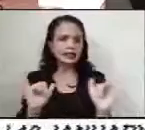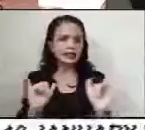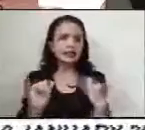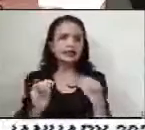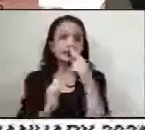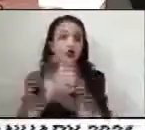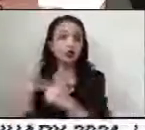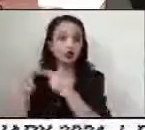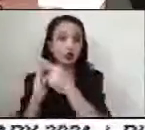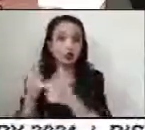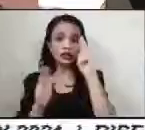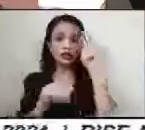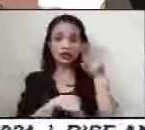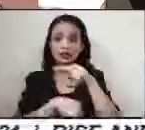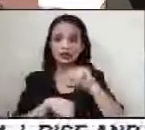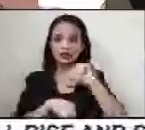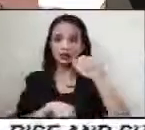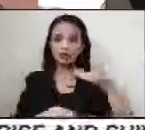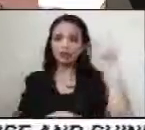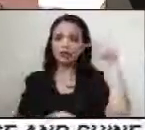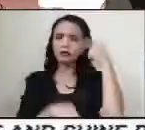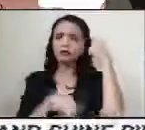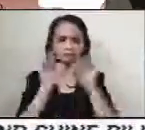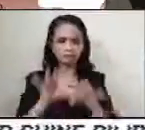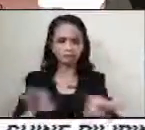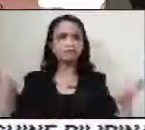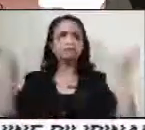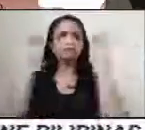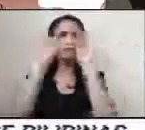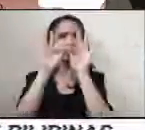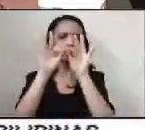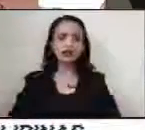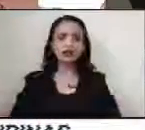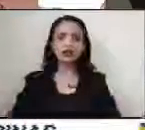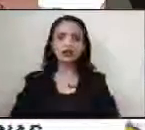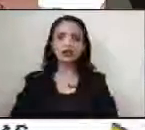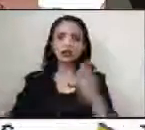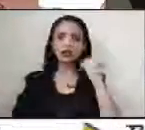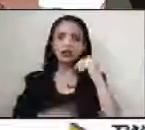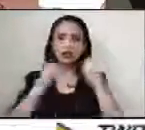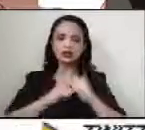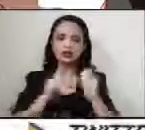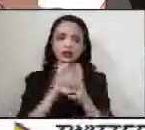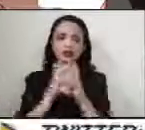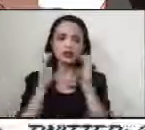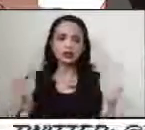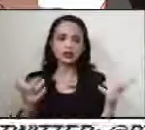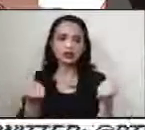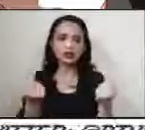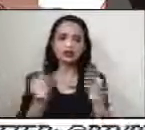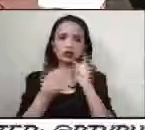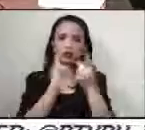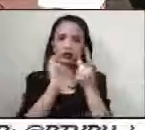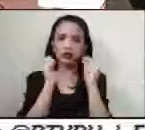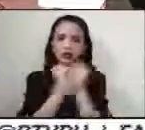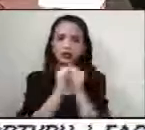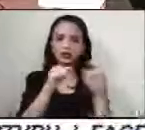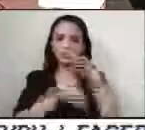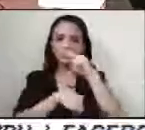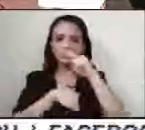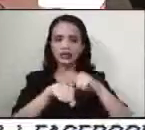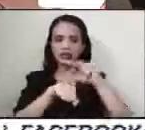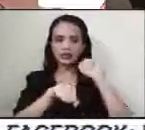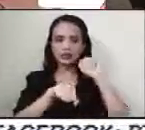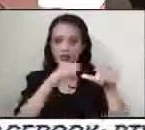100,000 pesos. Mga magulang na ngakong tututukan ang aktibidad ng kanilang anak. Si Claudette Loreto na